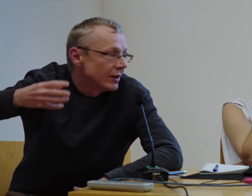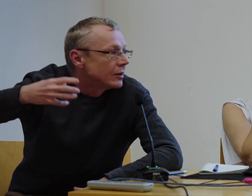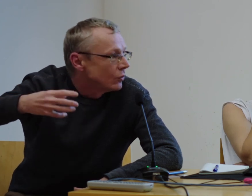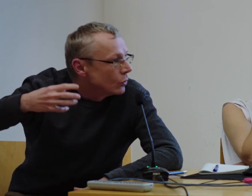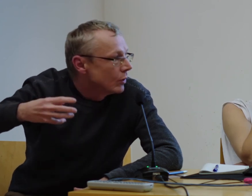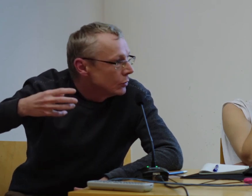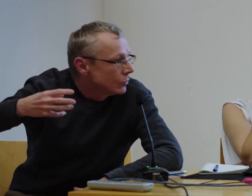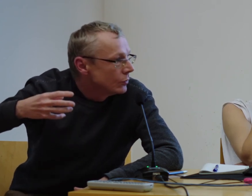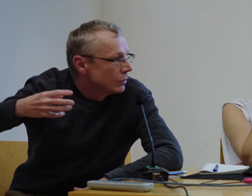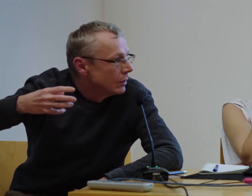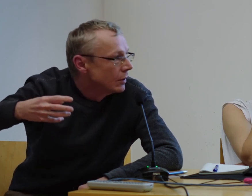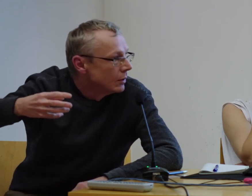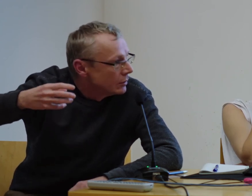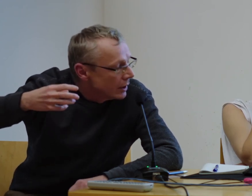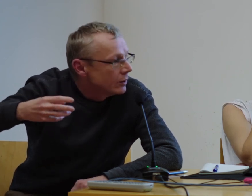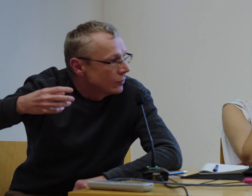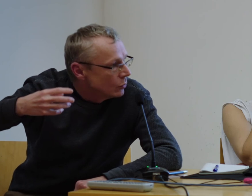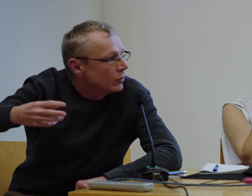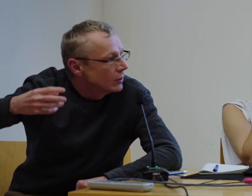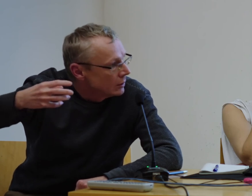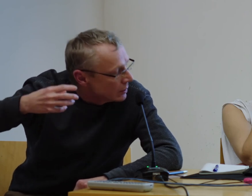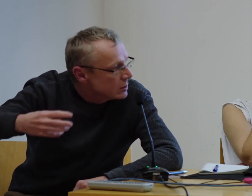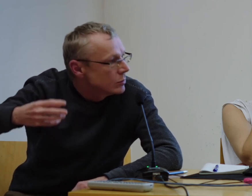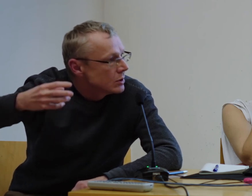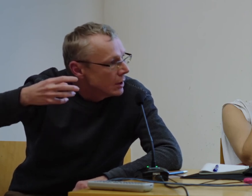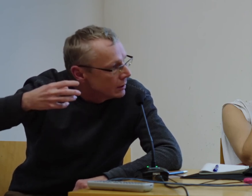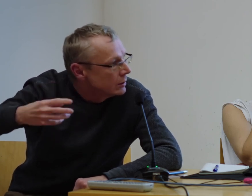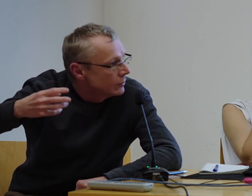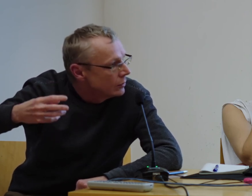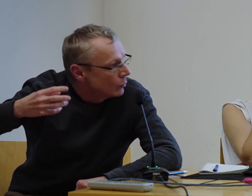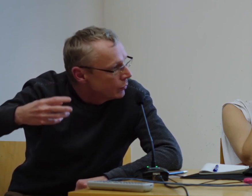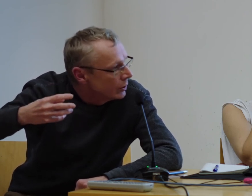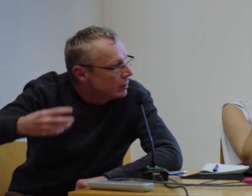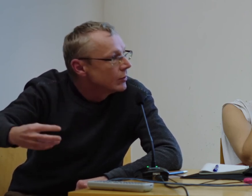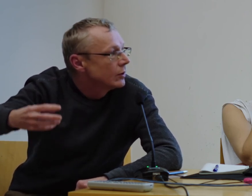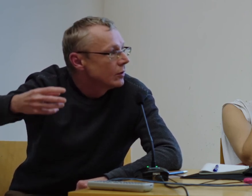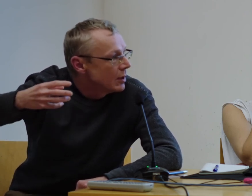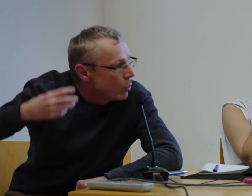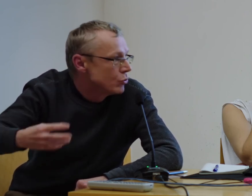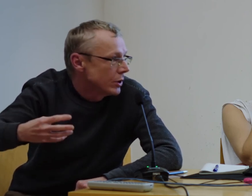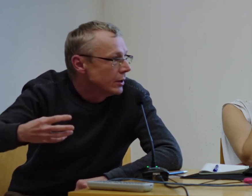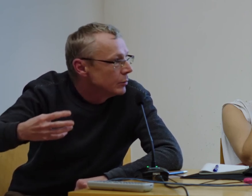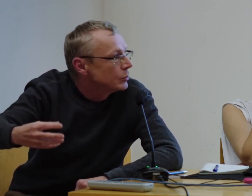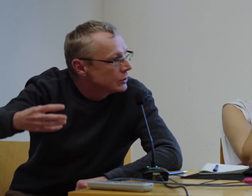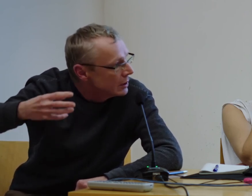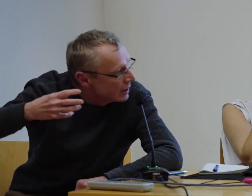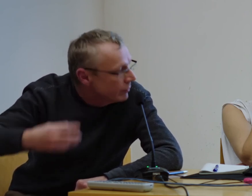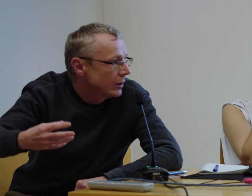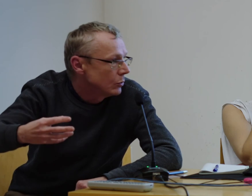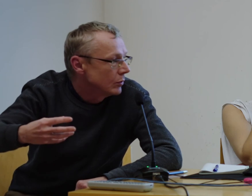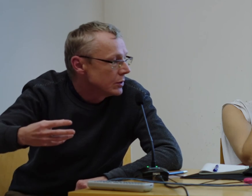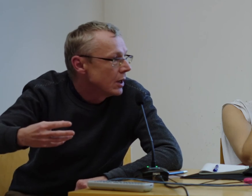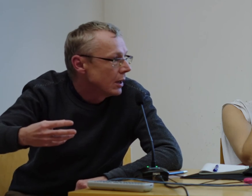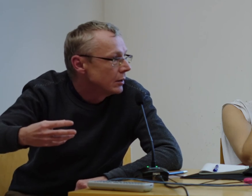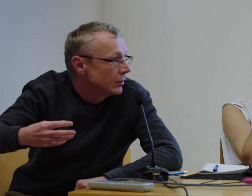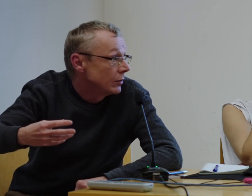a nesankcionovanost těch situací, kde ta instituce a lidi za ní zodpovědní vlastně se nepoučejí nebo prostě